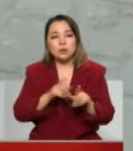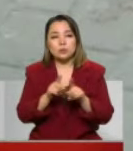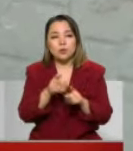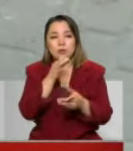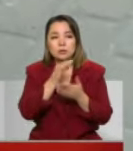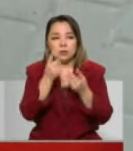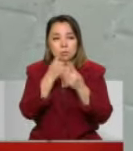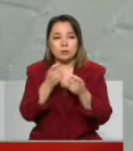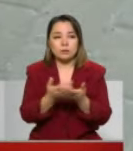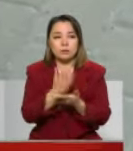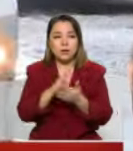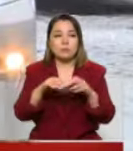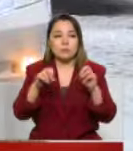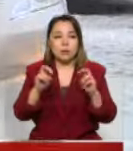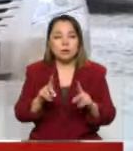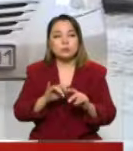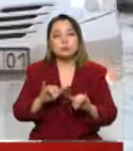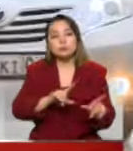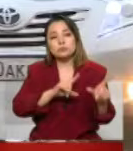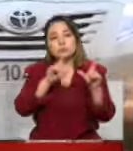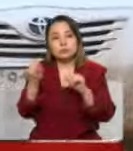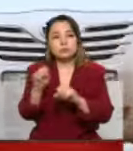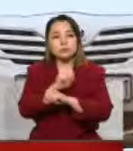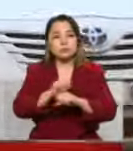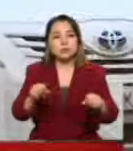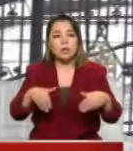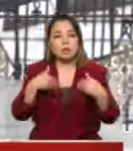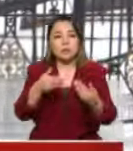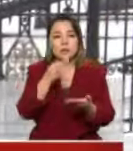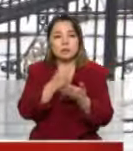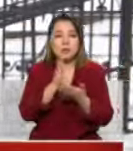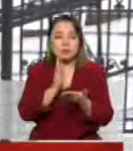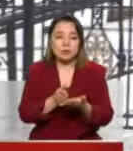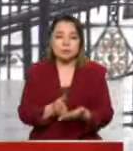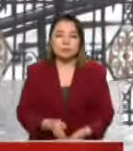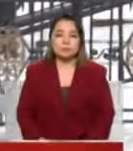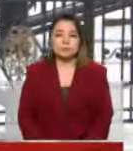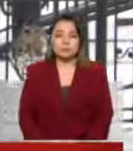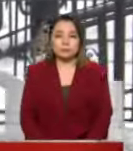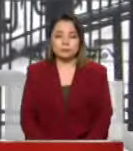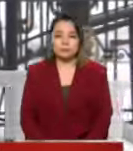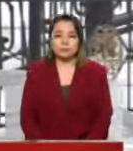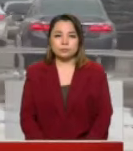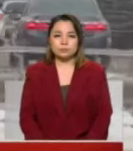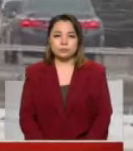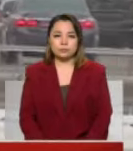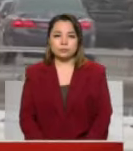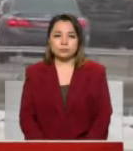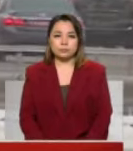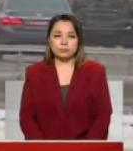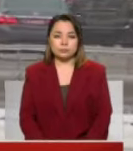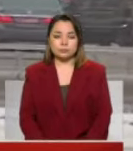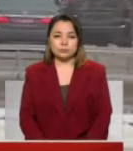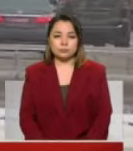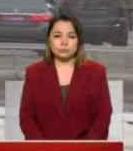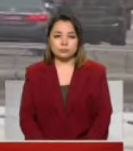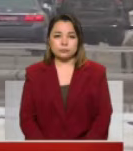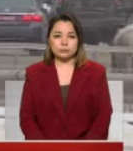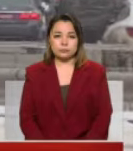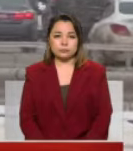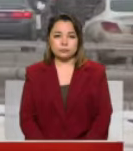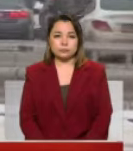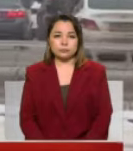сақталатынын ескертті. Мамандар алыс жолға шықпауға кеңес береді. Тәуірбек Бозекен, Сұңқарбек Қайсин, Қазақстан ұлттық арнасы.